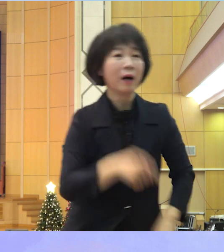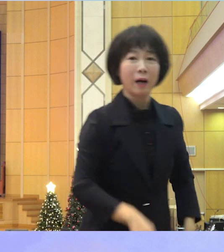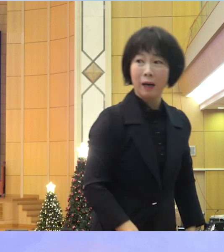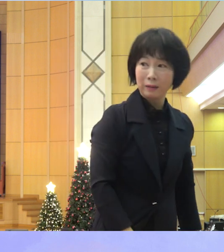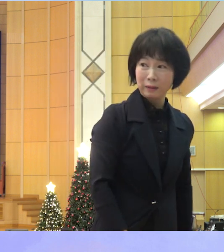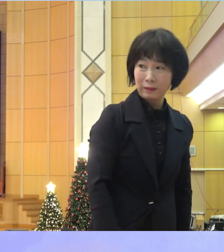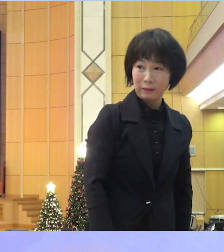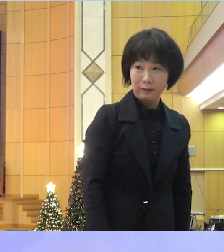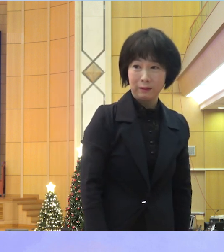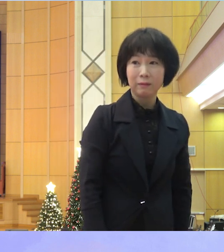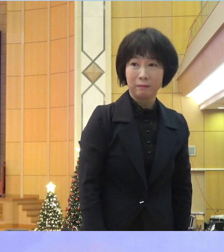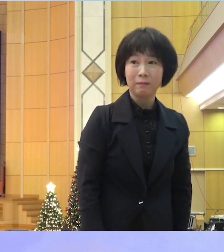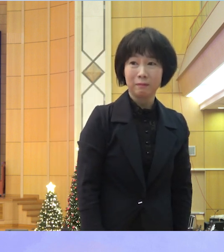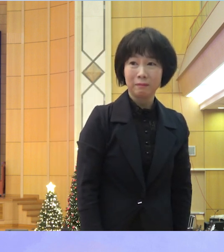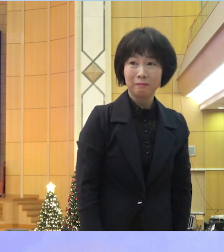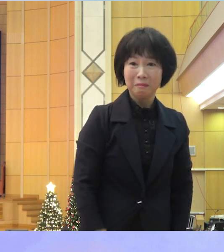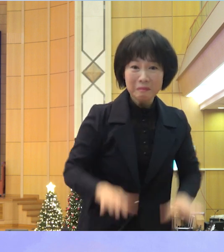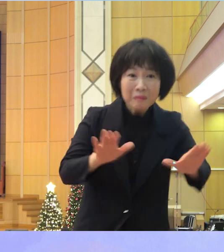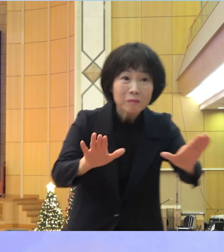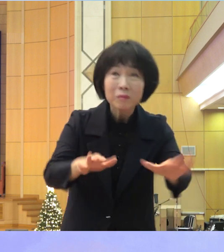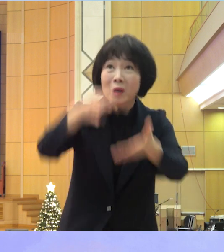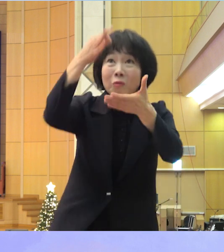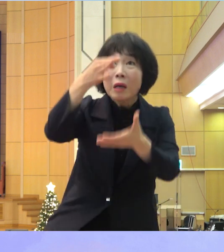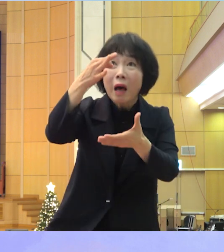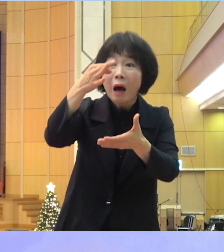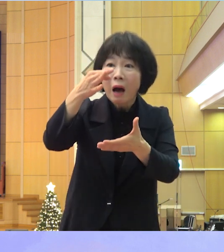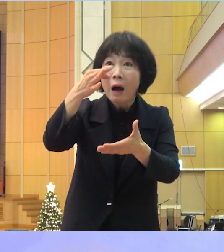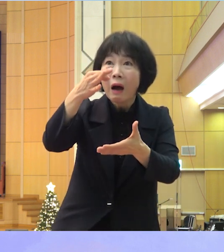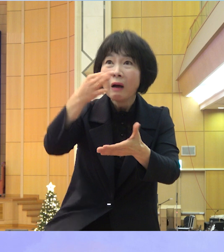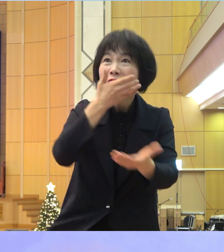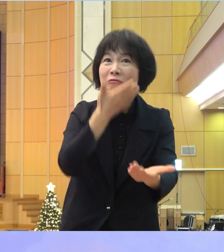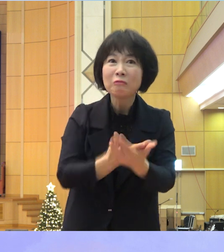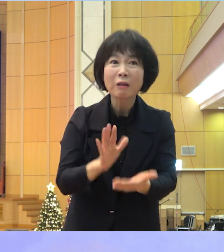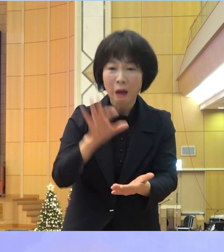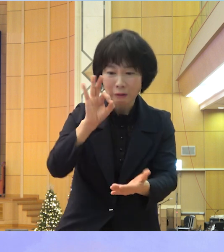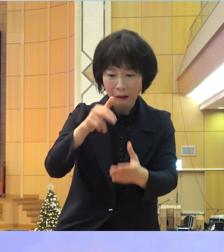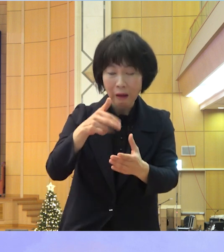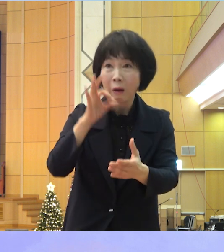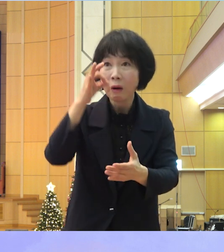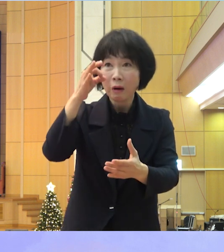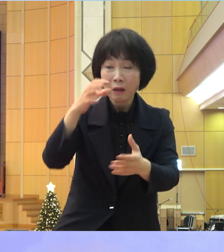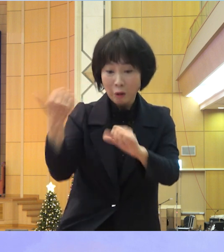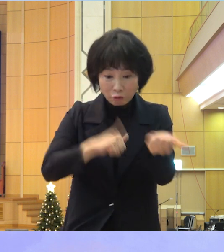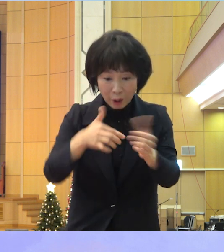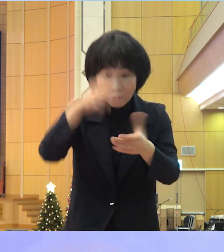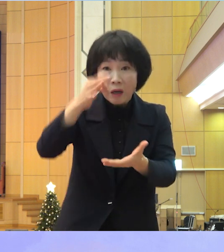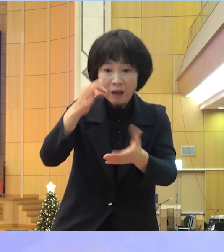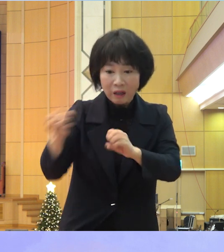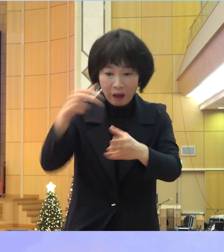이 세상의 것이 이제 중요한 게 아니라 이 세상은 끝난 것이고 이제 저 세상 천국을 가야 되는데 이제